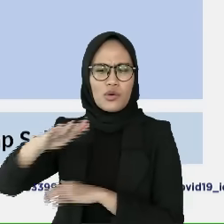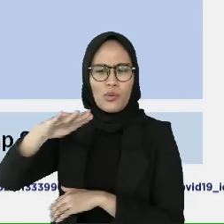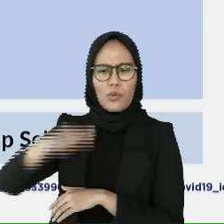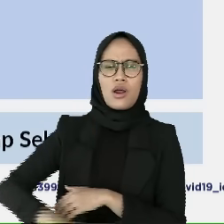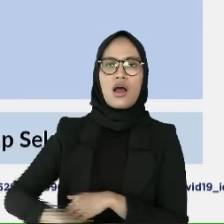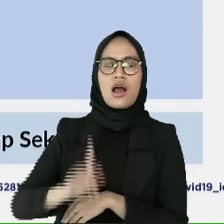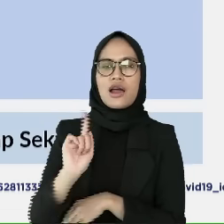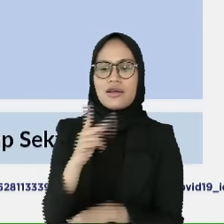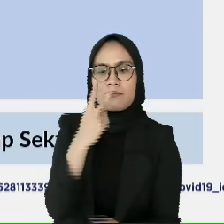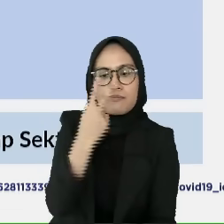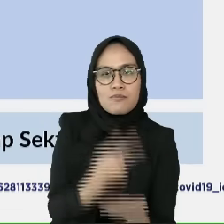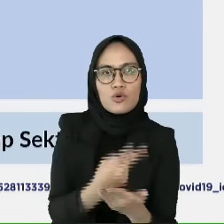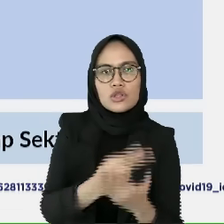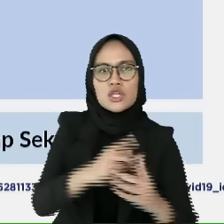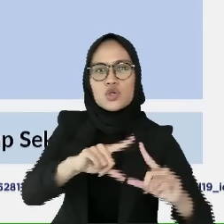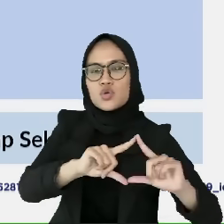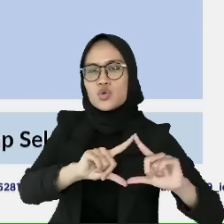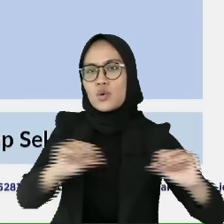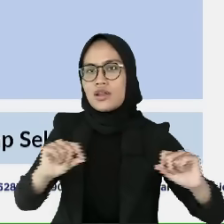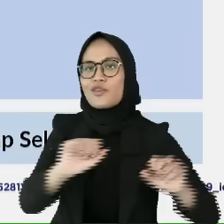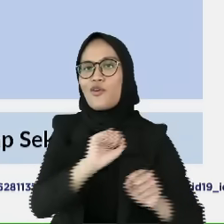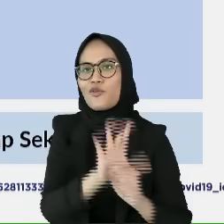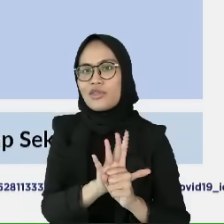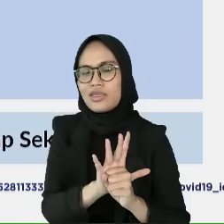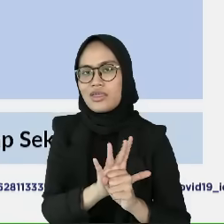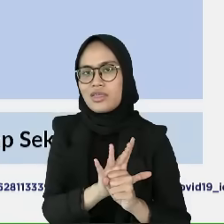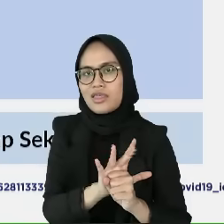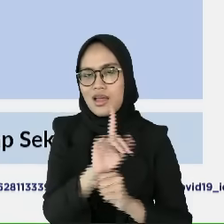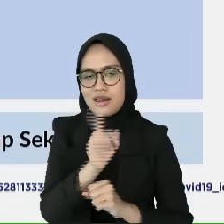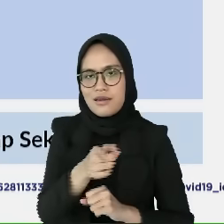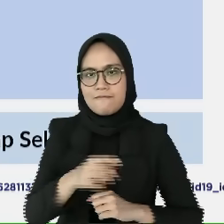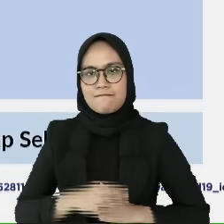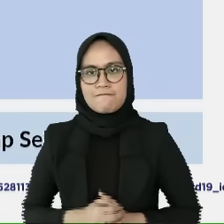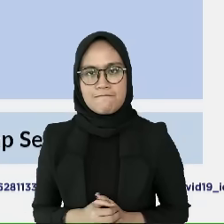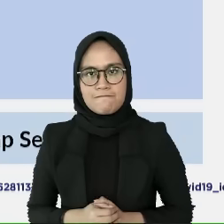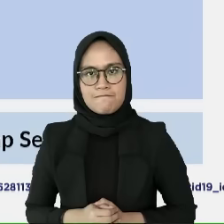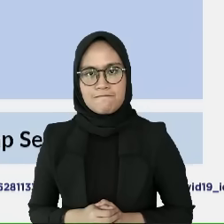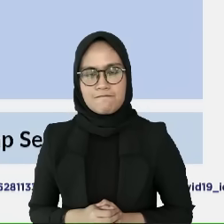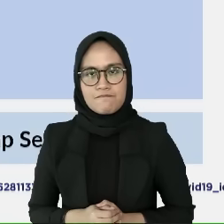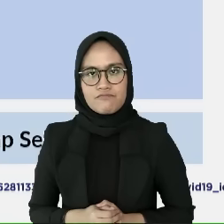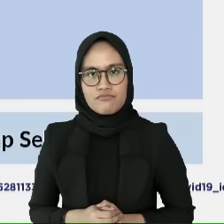negatif COVID-19. Fasilitas pertemuan di dalam hotel